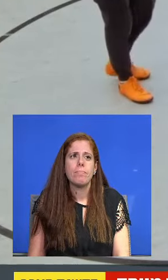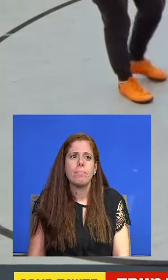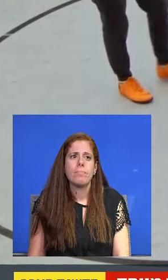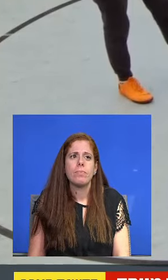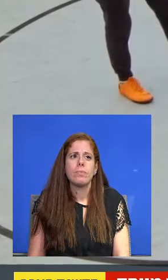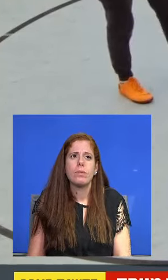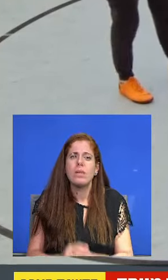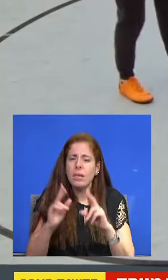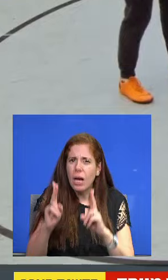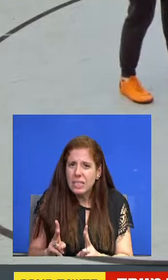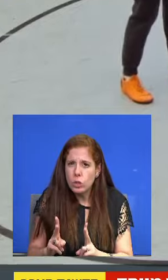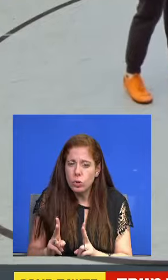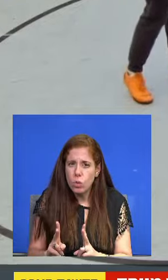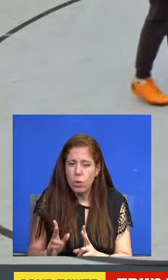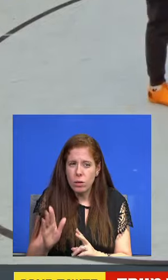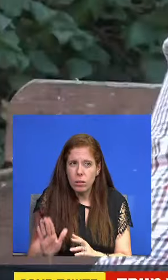weiter!